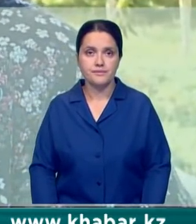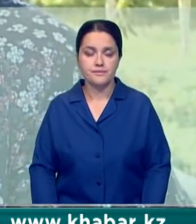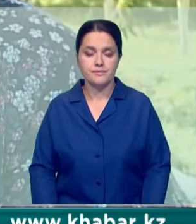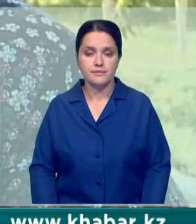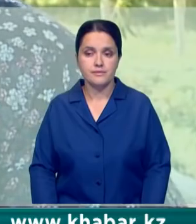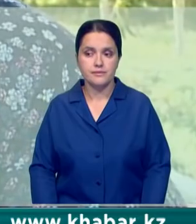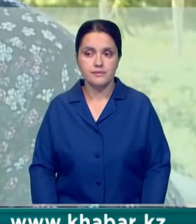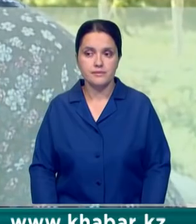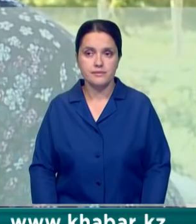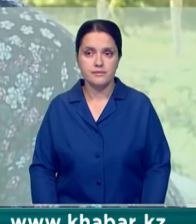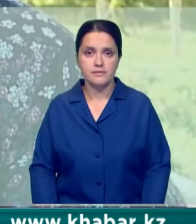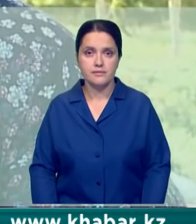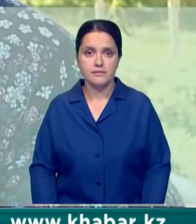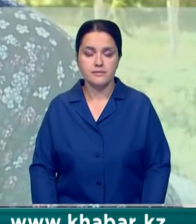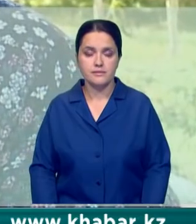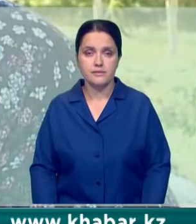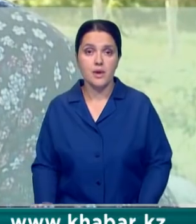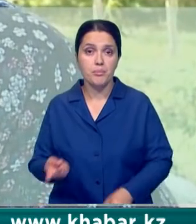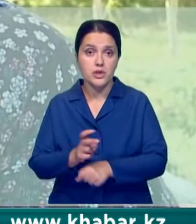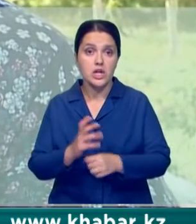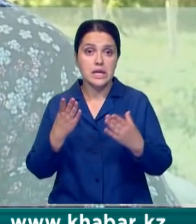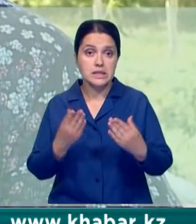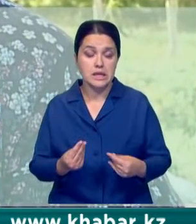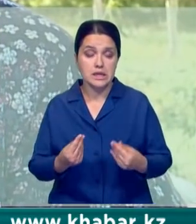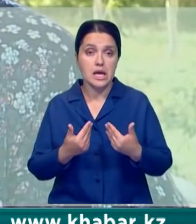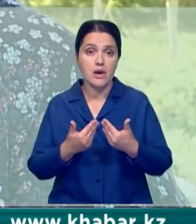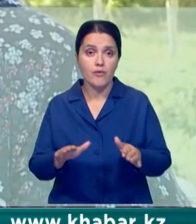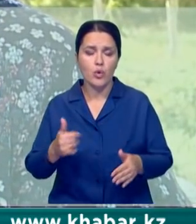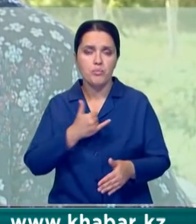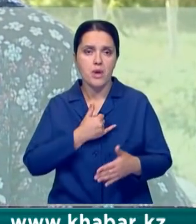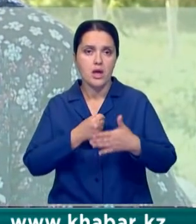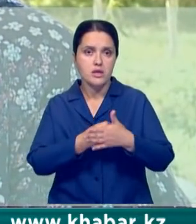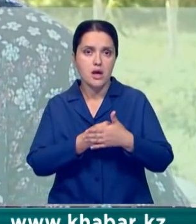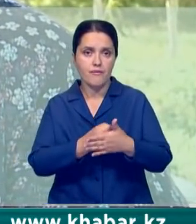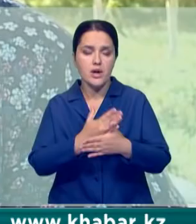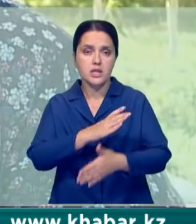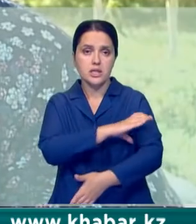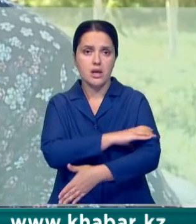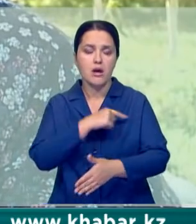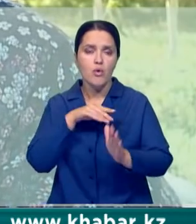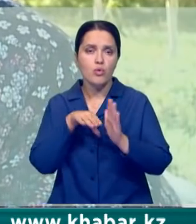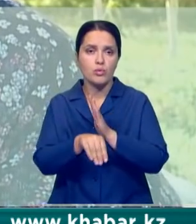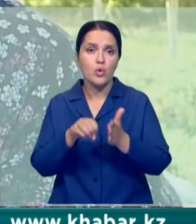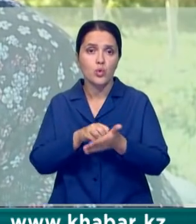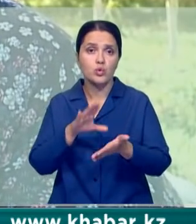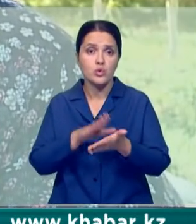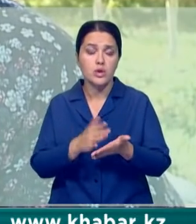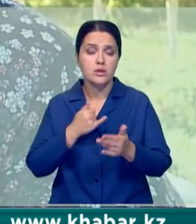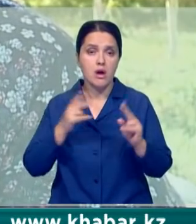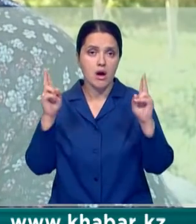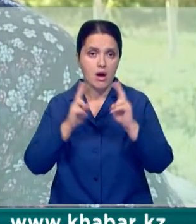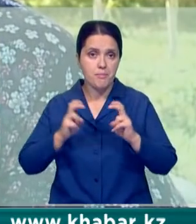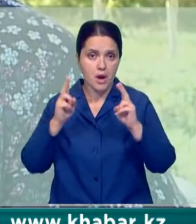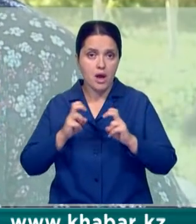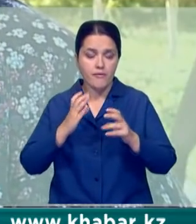h bekker термос пришла на день открытых дверей у меня повышенное давление состою на учете сейчас врачи измерили сахар